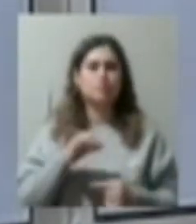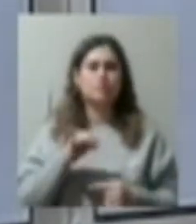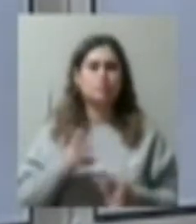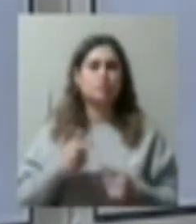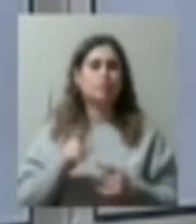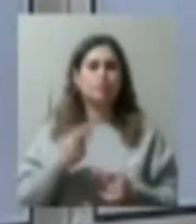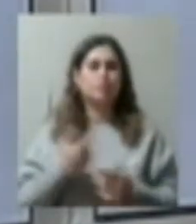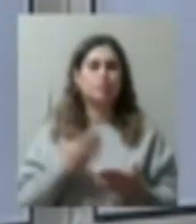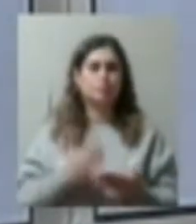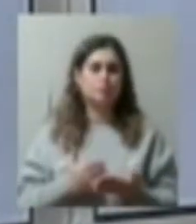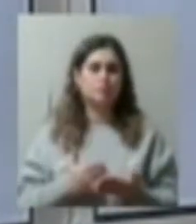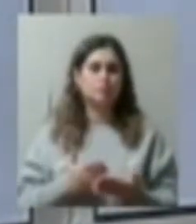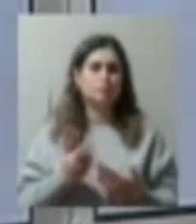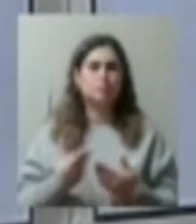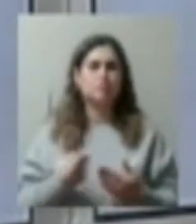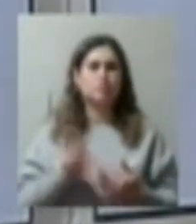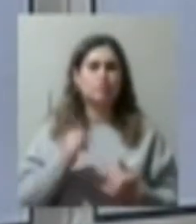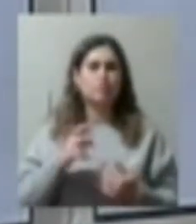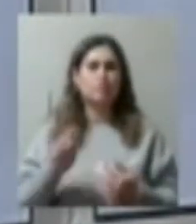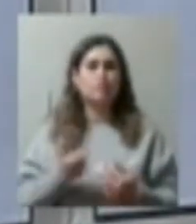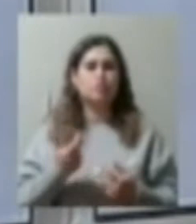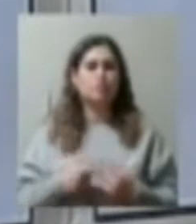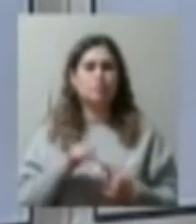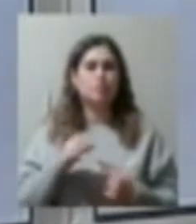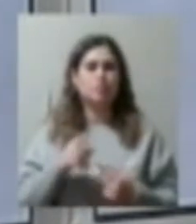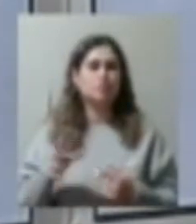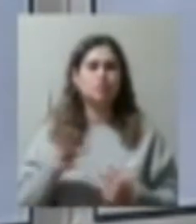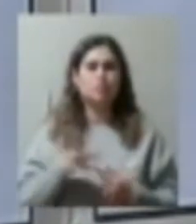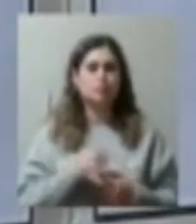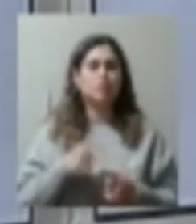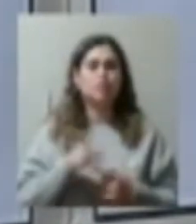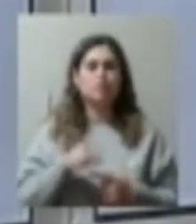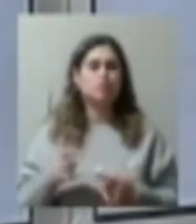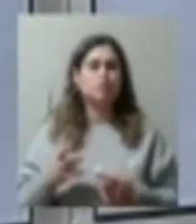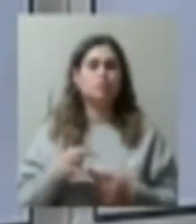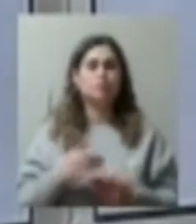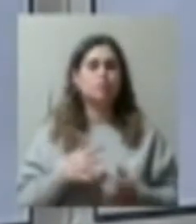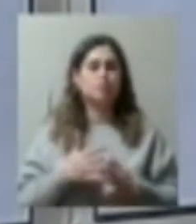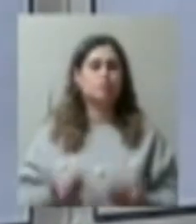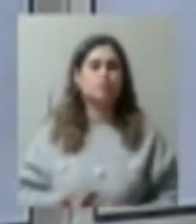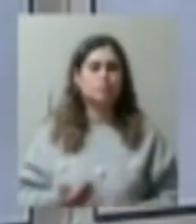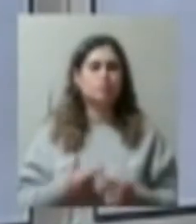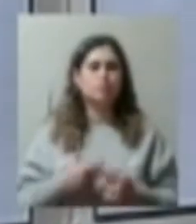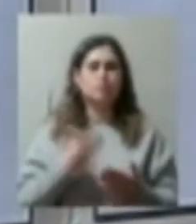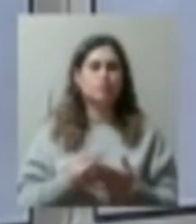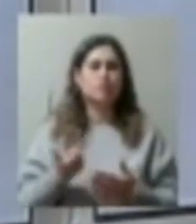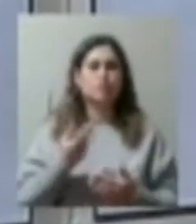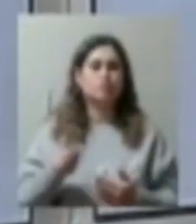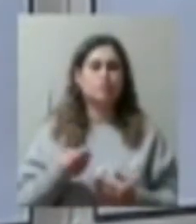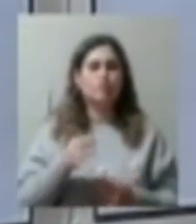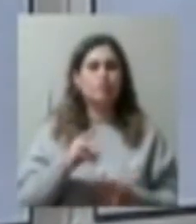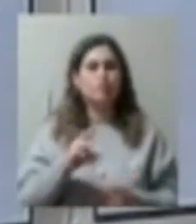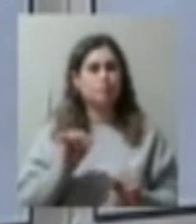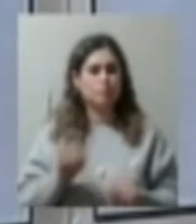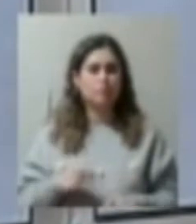от є земля у власності майже у всіх людей, що живуть у сільській місцевості, є у власності земля. Чи зможуть вони